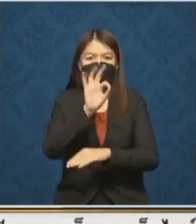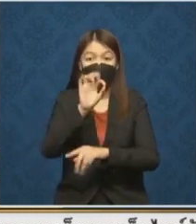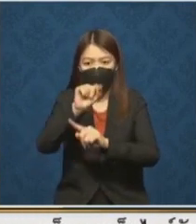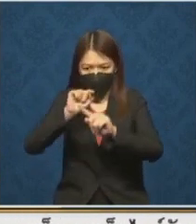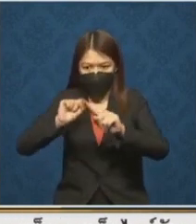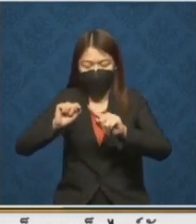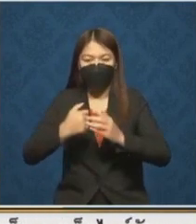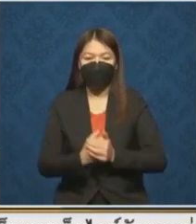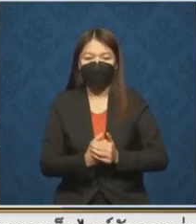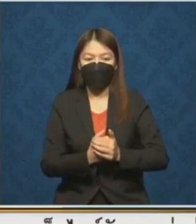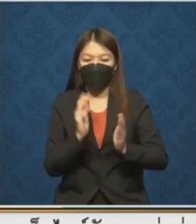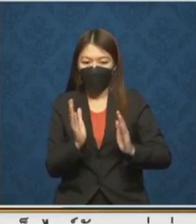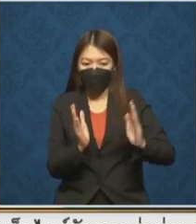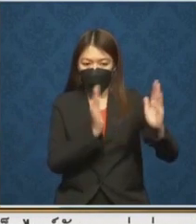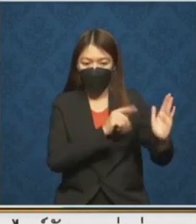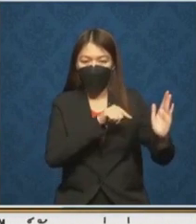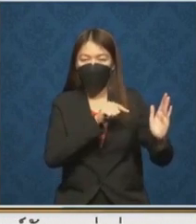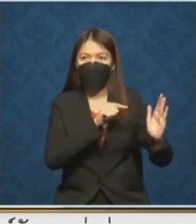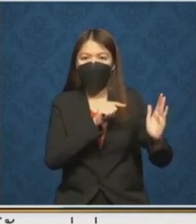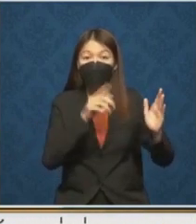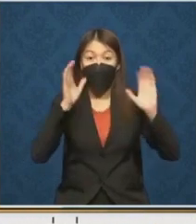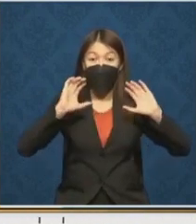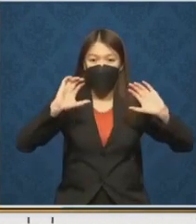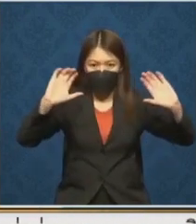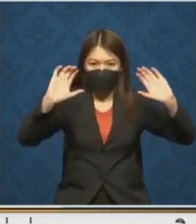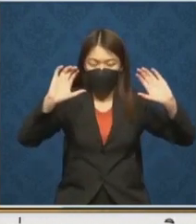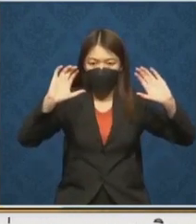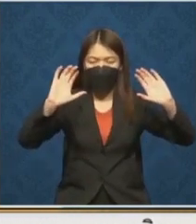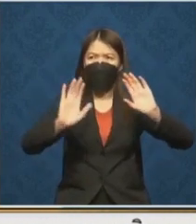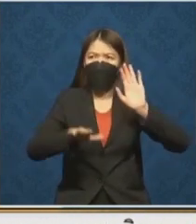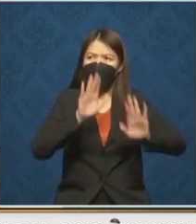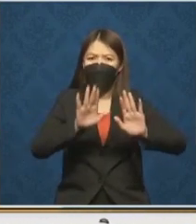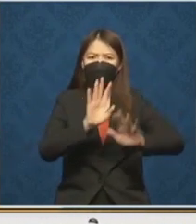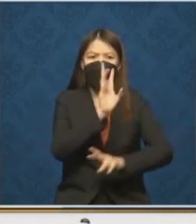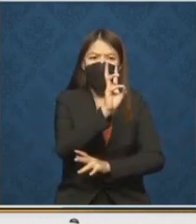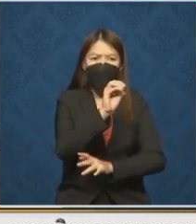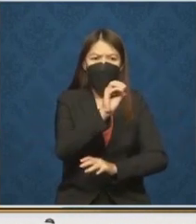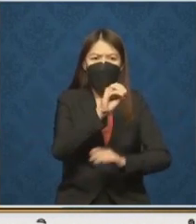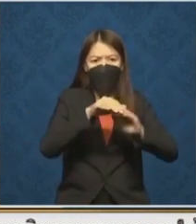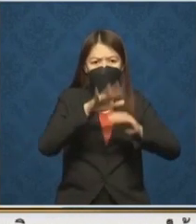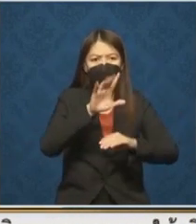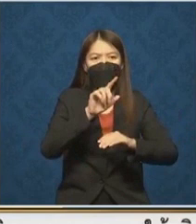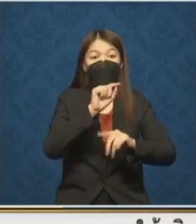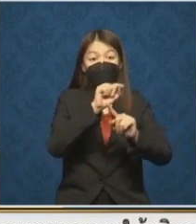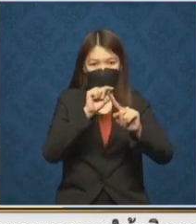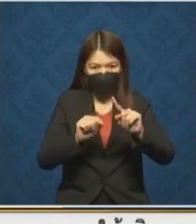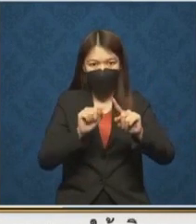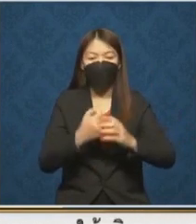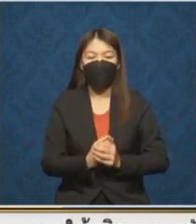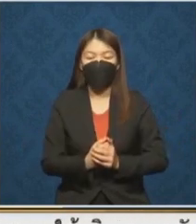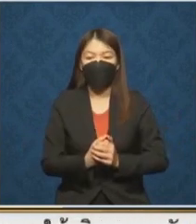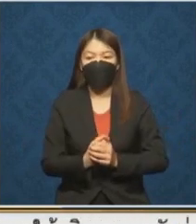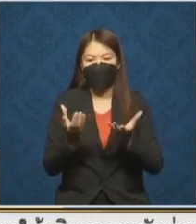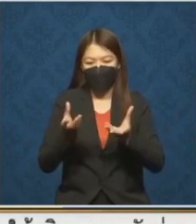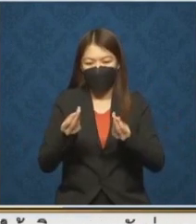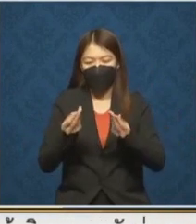% ส่นที่เหลือเป็นที่ดินของรัฐ อยู่ประมาณ 60 ฝ่าเปเซ็ในเรื่ทด